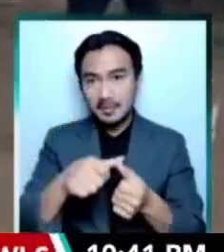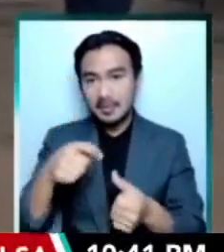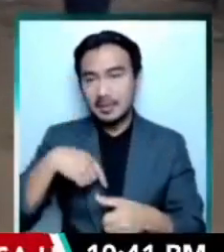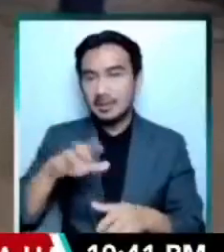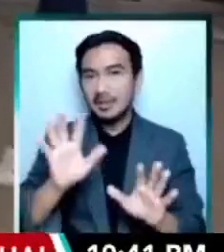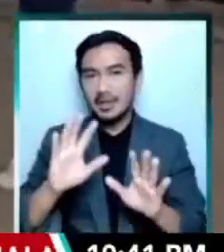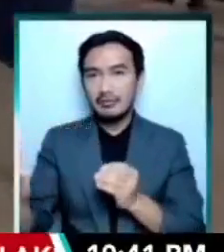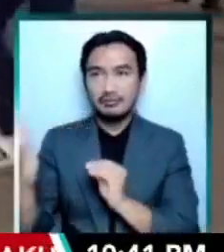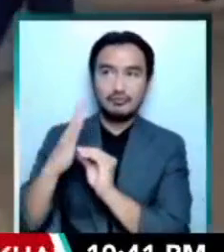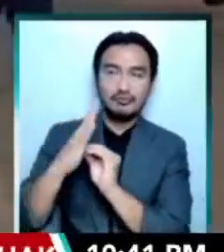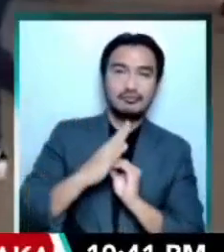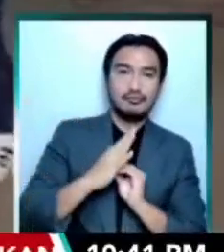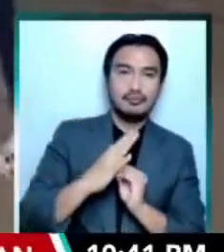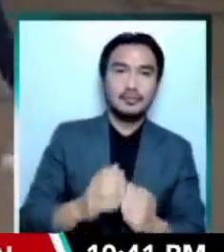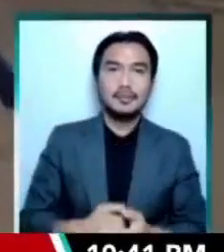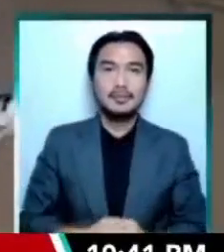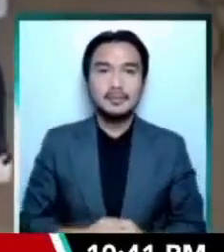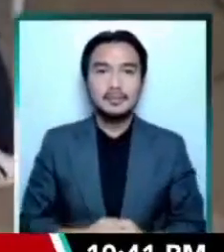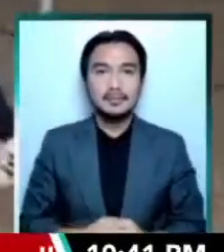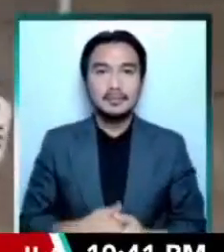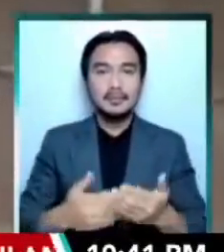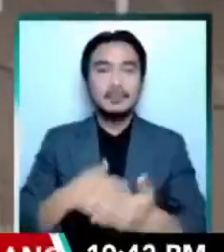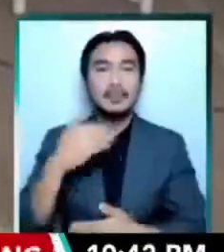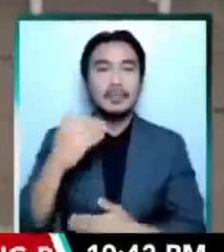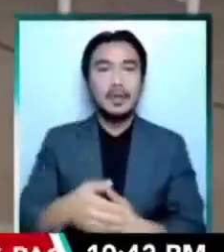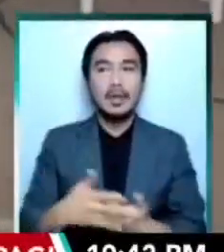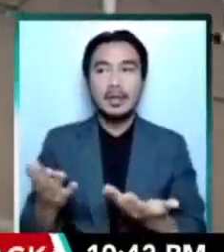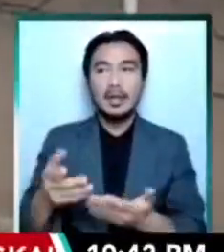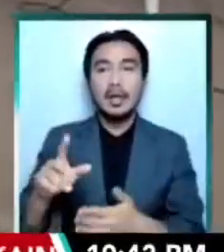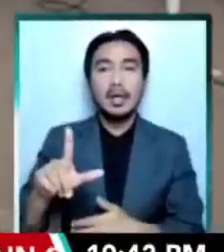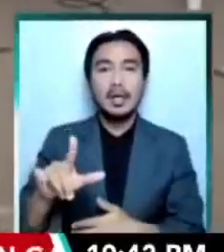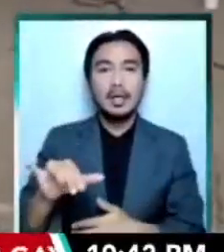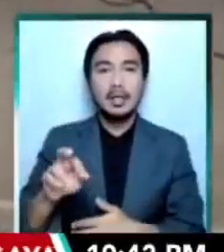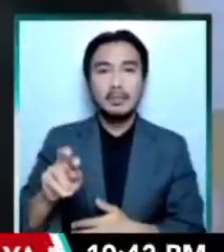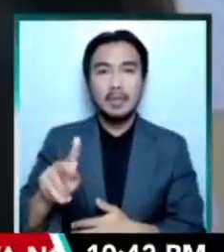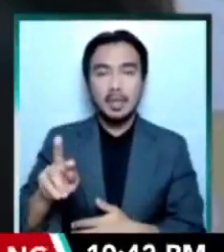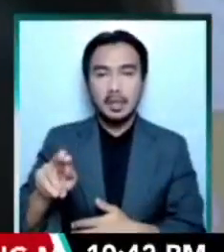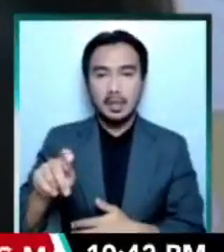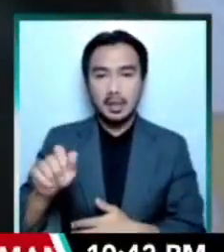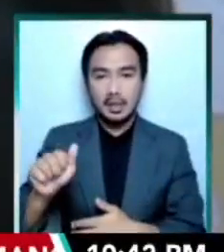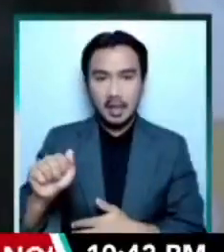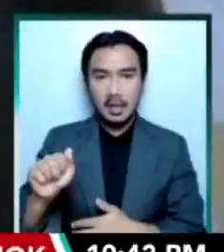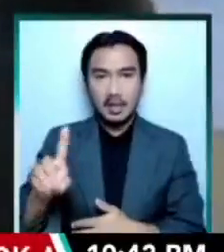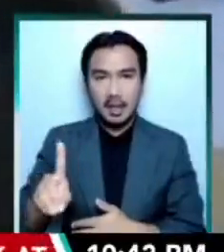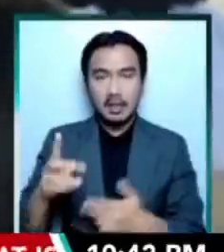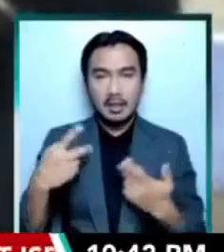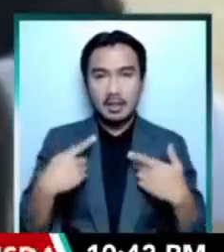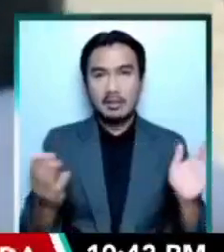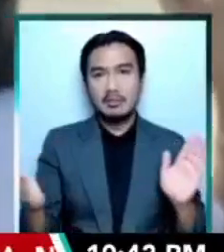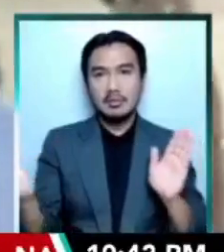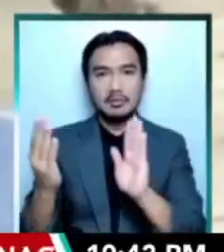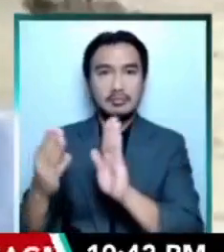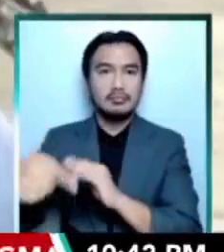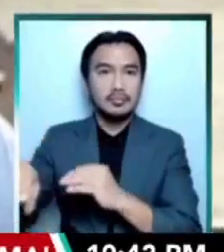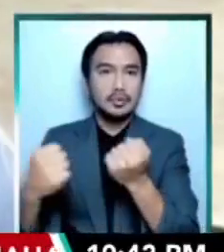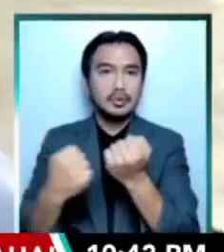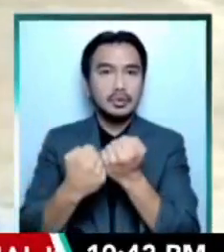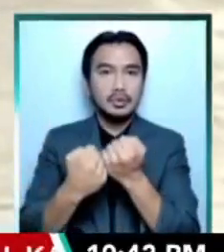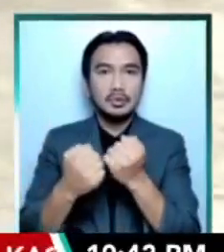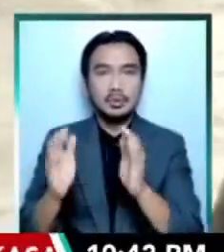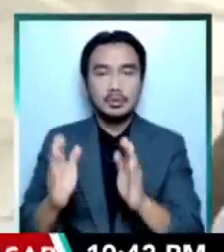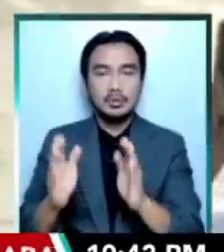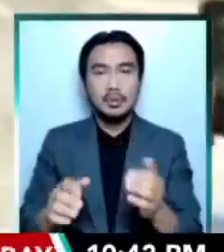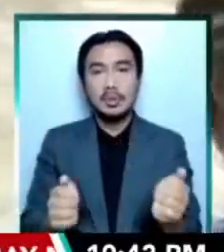Sa bayan naman ng Libertad, hinarap ni Moreno ang kanyang mga taga-suporta. Kasama niya ang kanyang running mate na si Doc Willie Ong at ang